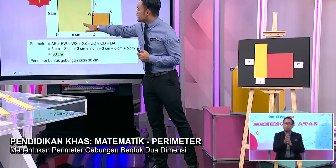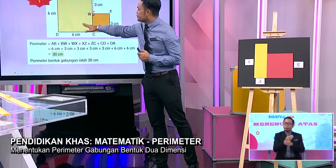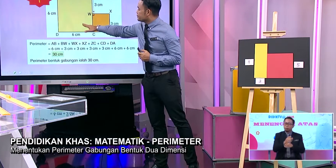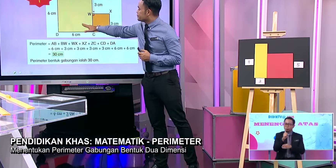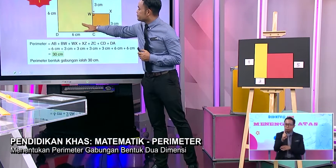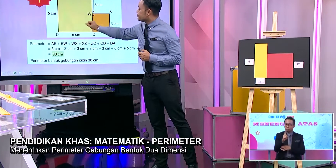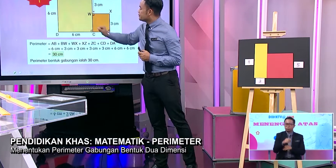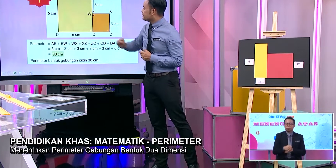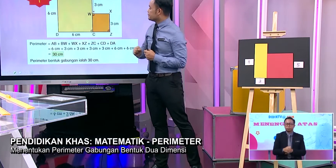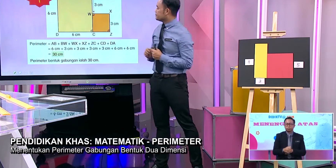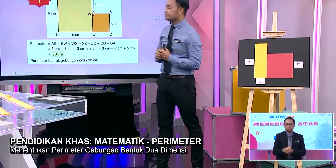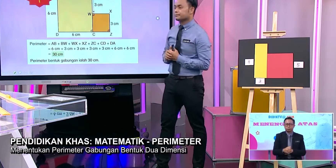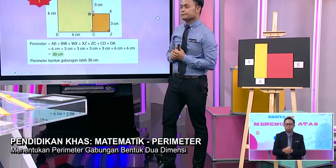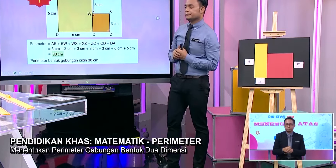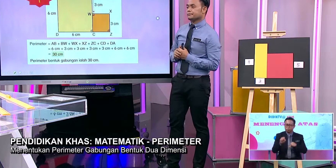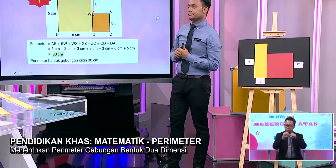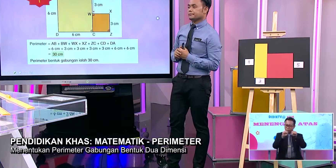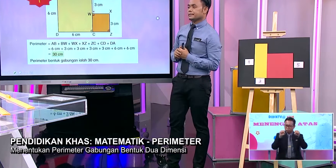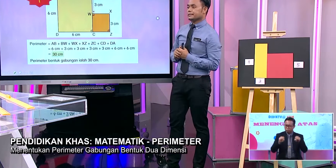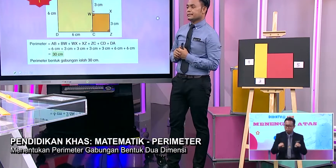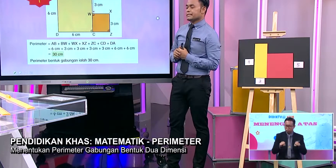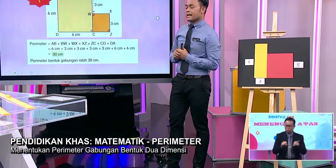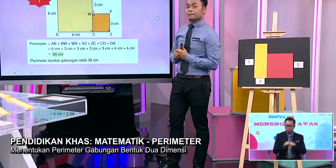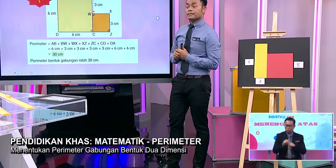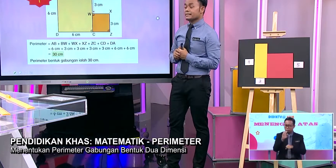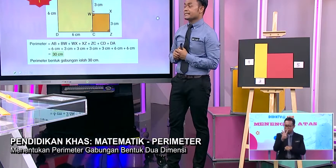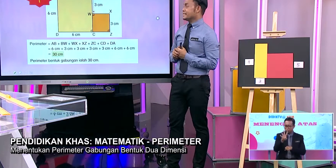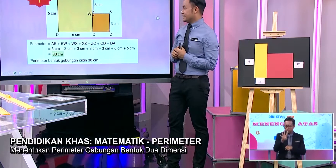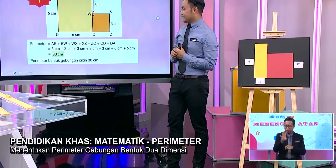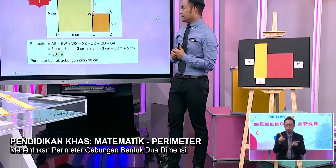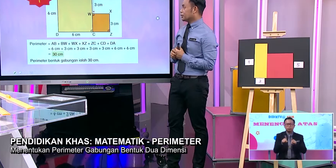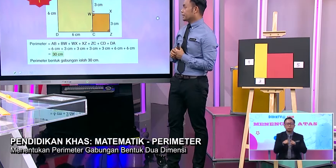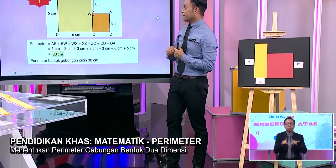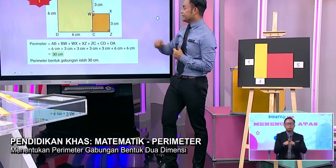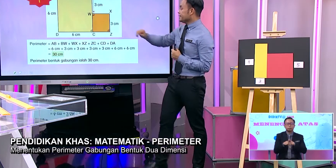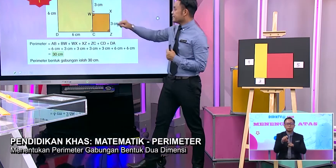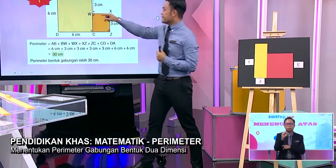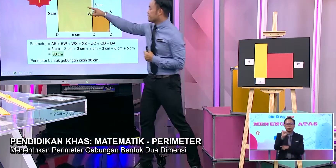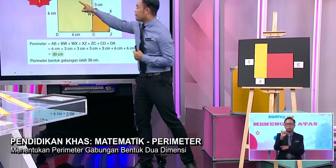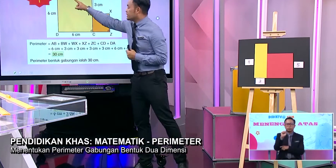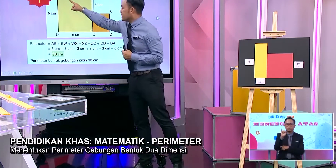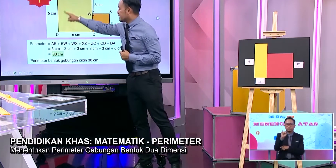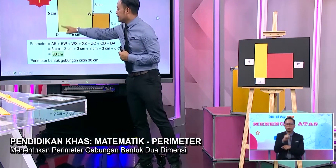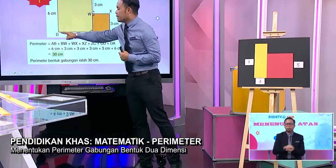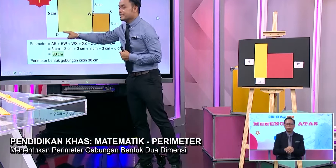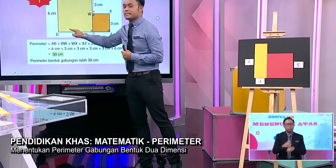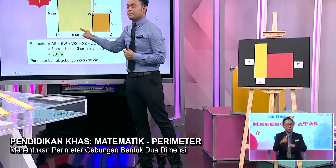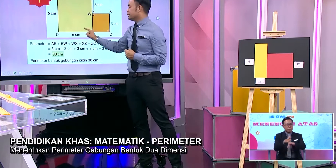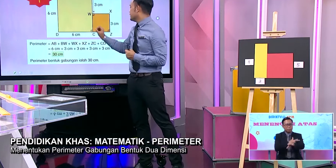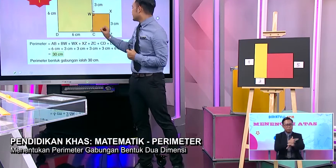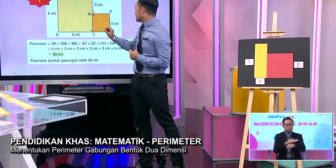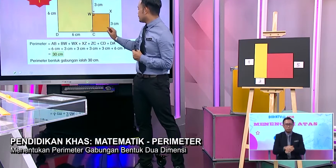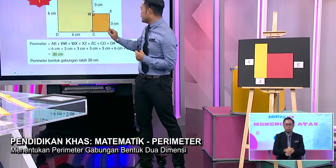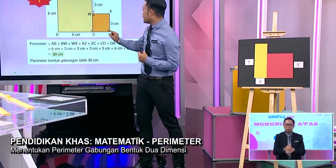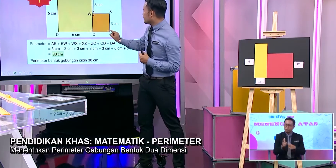pertama indonesia-as segi empat sama sisi sama-sama sisi itu karena sisi panjang dan lebarnya